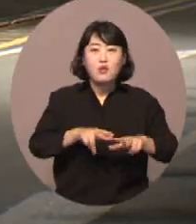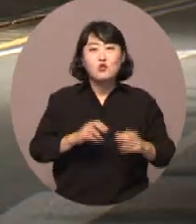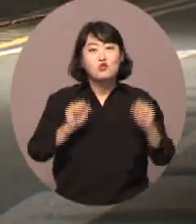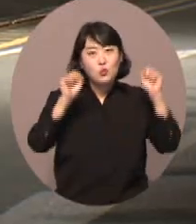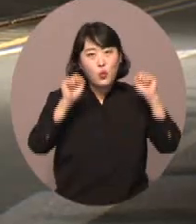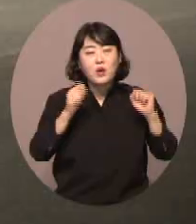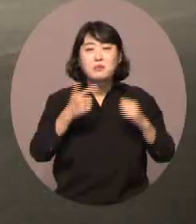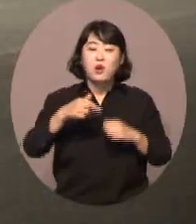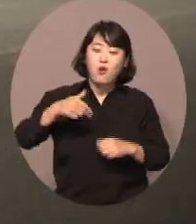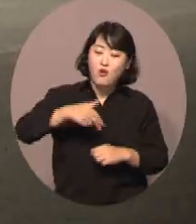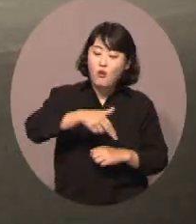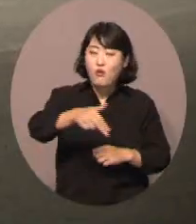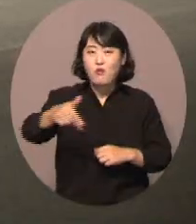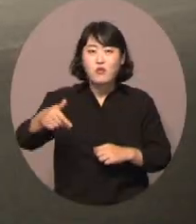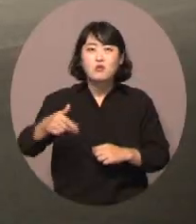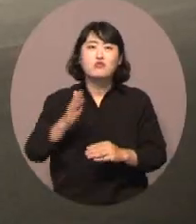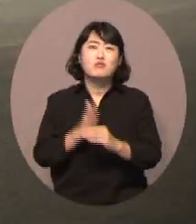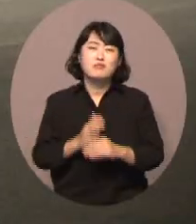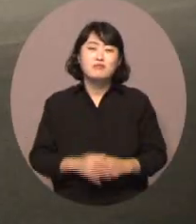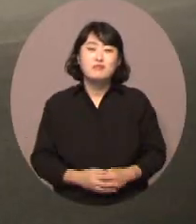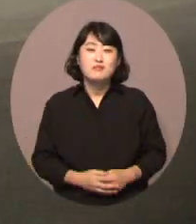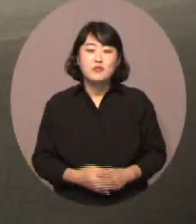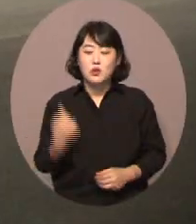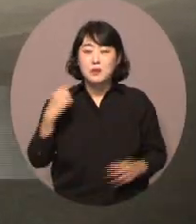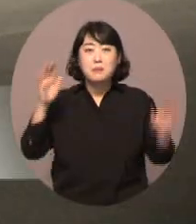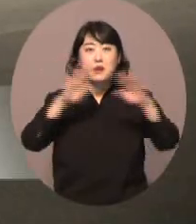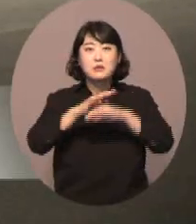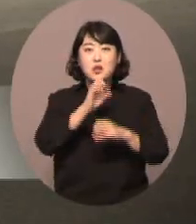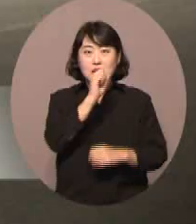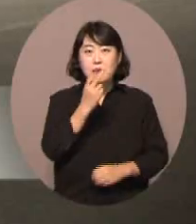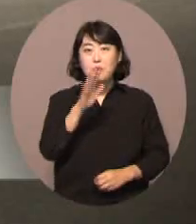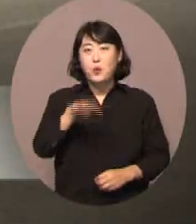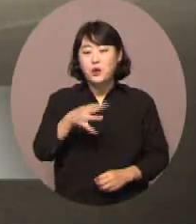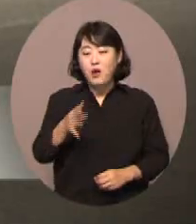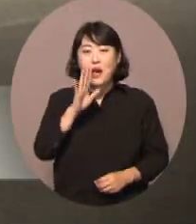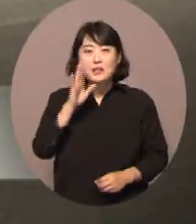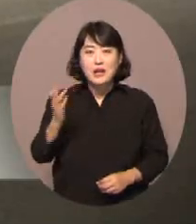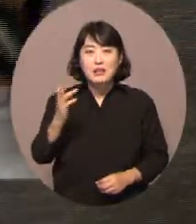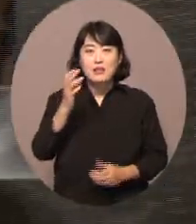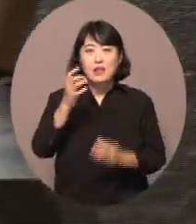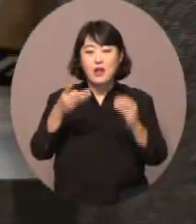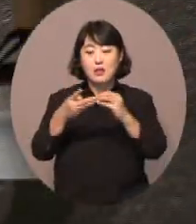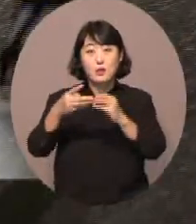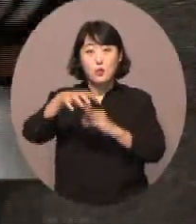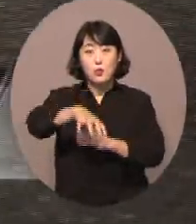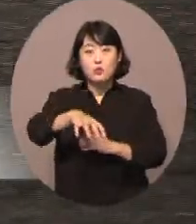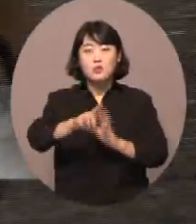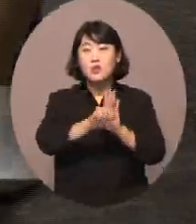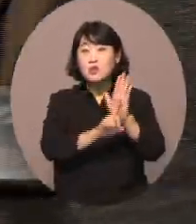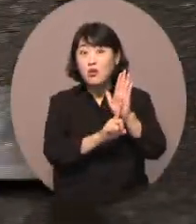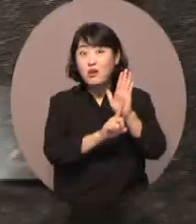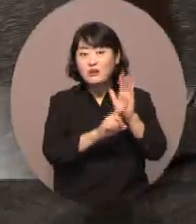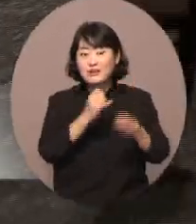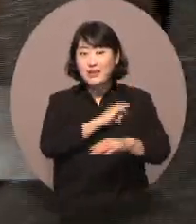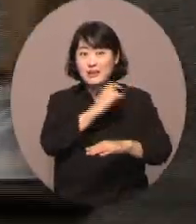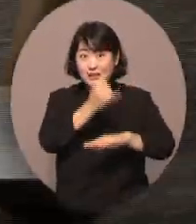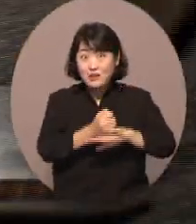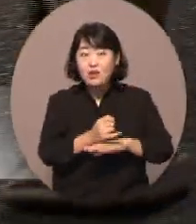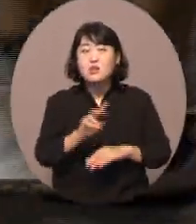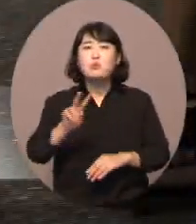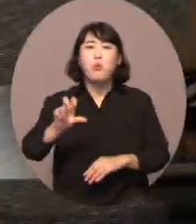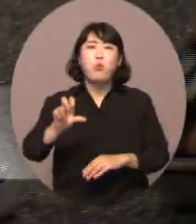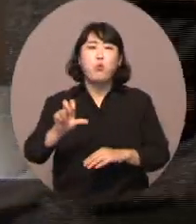운동을 하거나 산책을 하고 있습니다. 어젯밤 서산과 보령, 아산과 태안에는 최저기온이 25도를